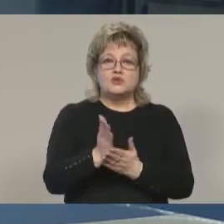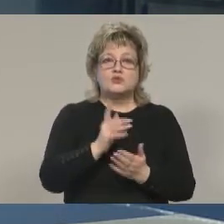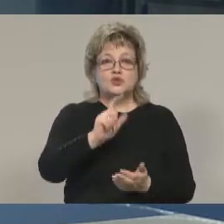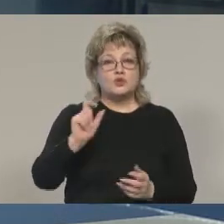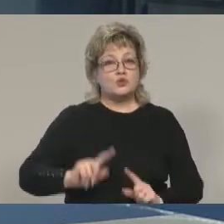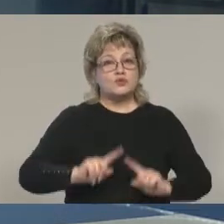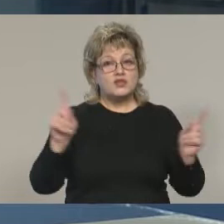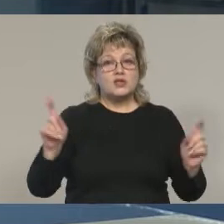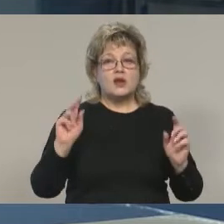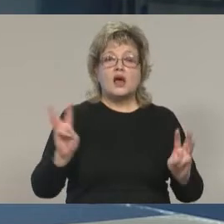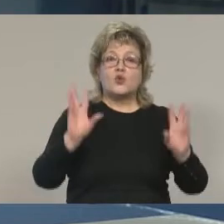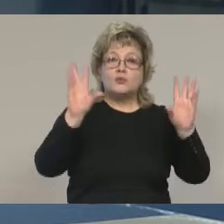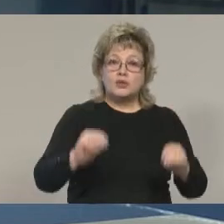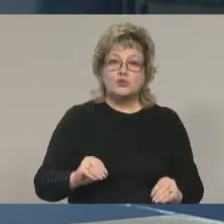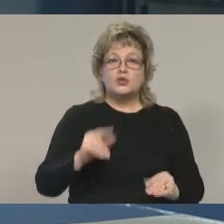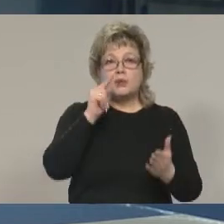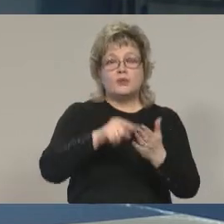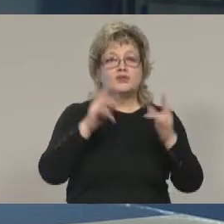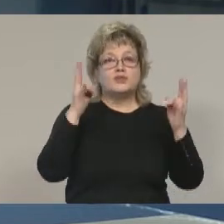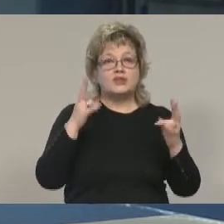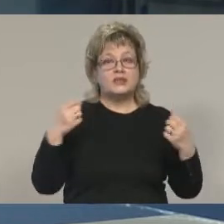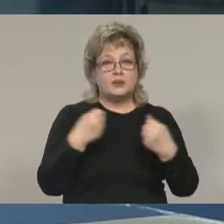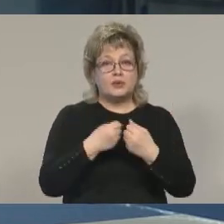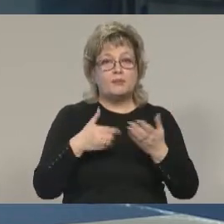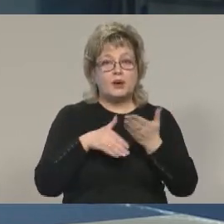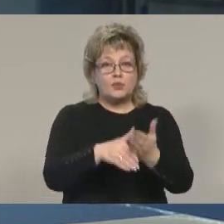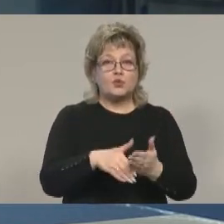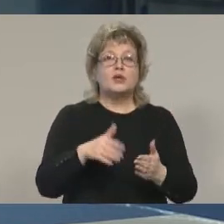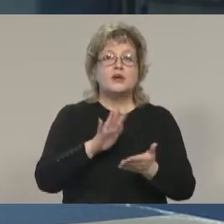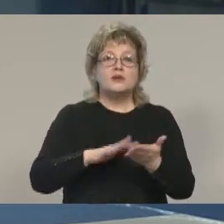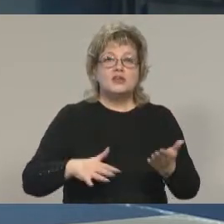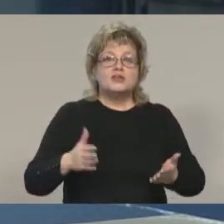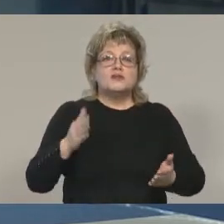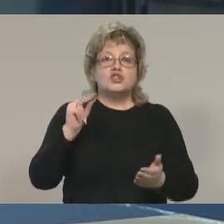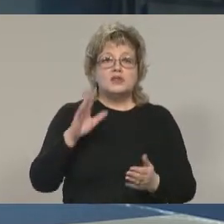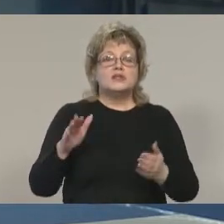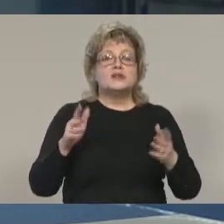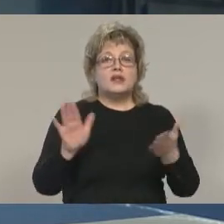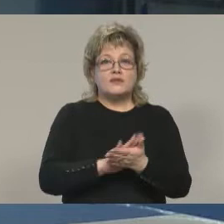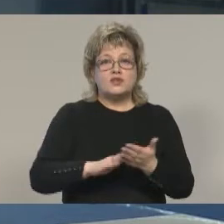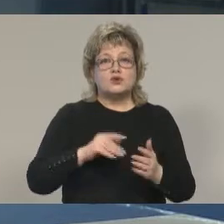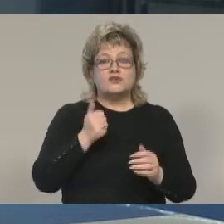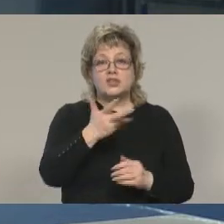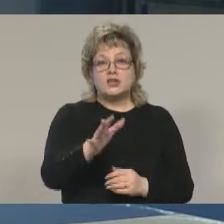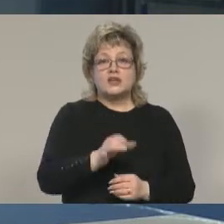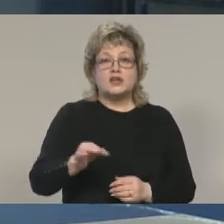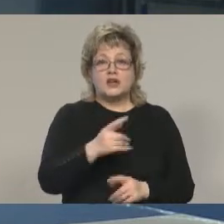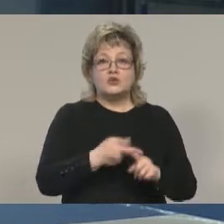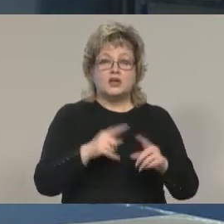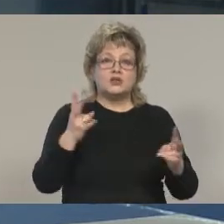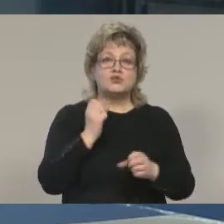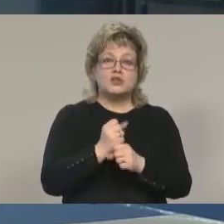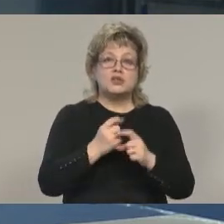люди универсальные. Огонь потушат, попавшим в ДТП помогут, последствия ЧС ликвидируют. В некоторых районах это необходимо делать